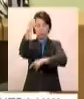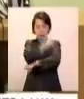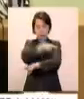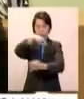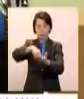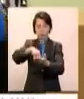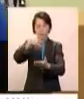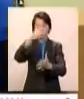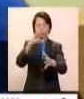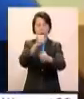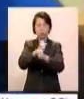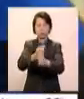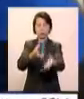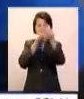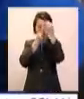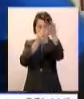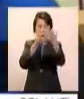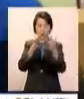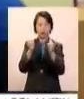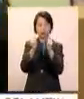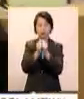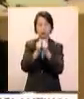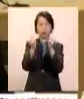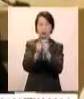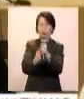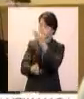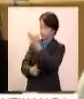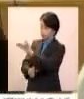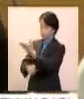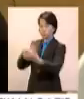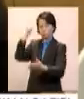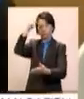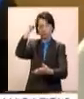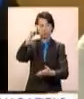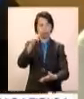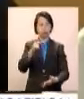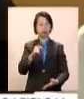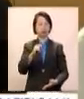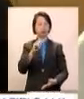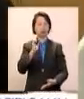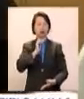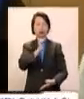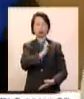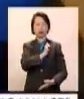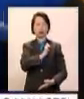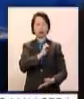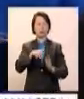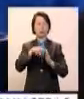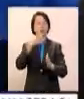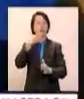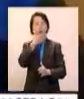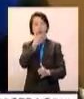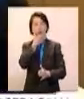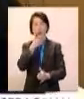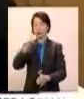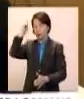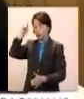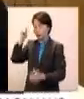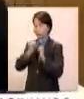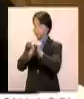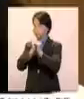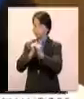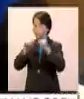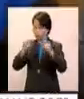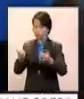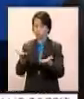Dan untuk mendapatkan maklumat yang jelas, saya ketika ini bersama dengan Tuan Muhammad Muzaimi Ismail, iaitu Exco Armada Nasional. Terima kasih Tuan kerana sudi bersama kami